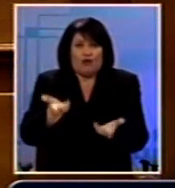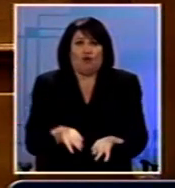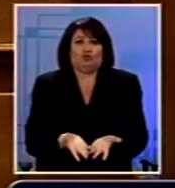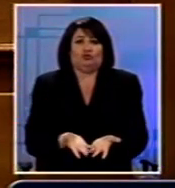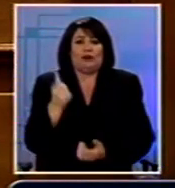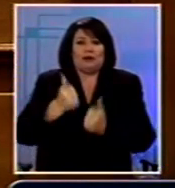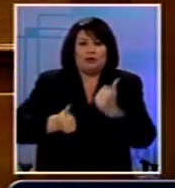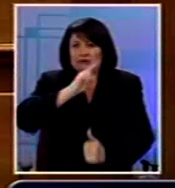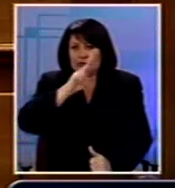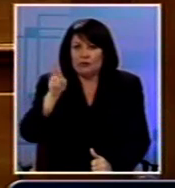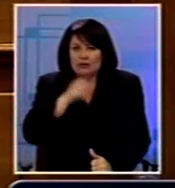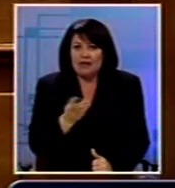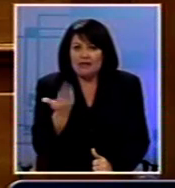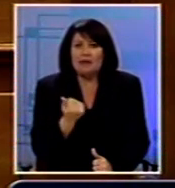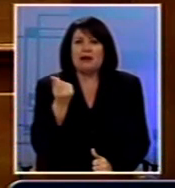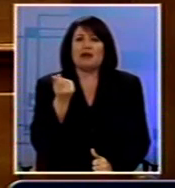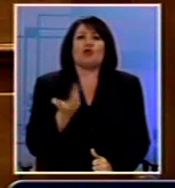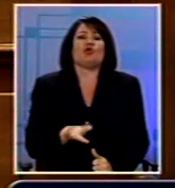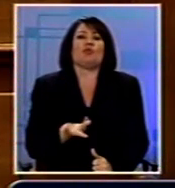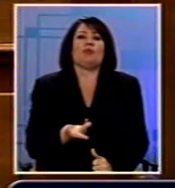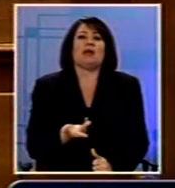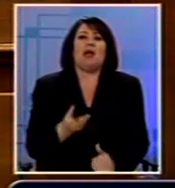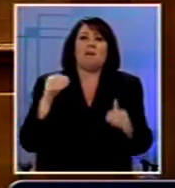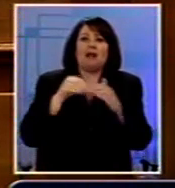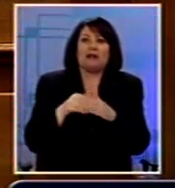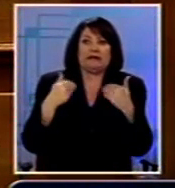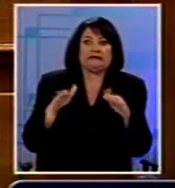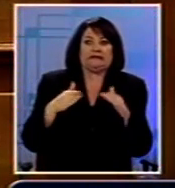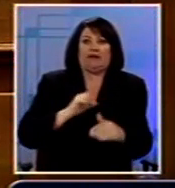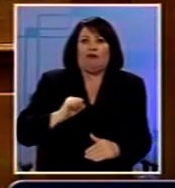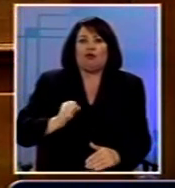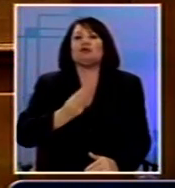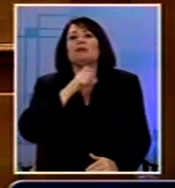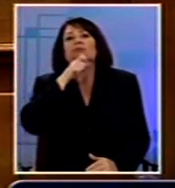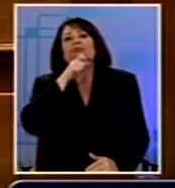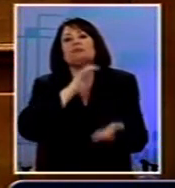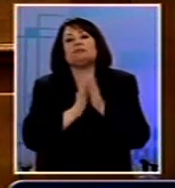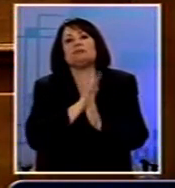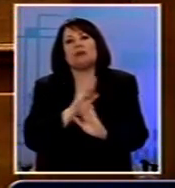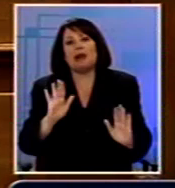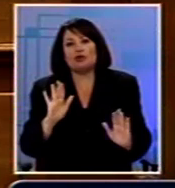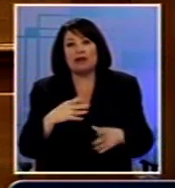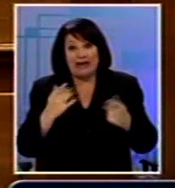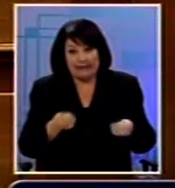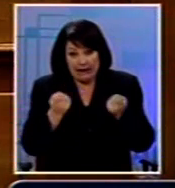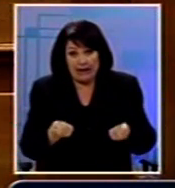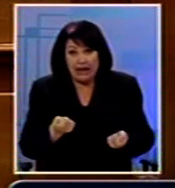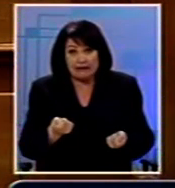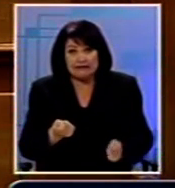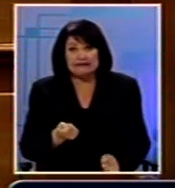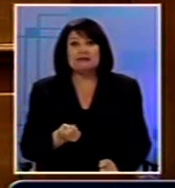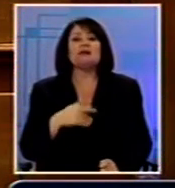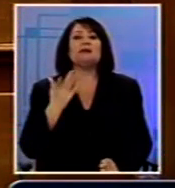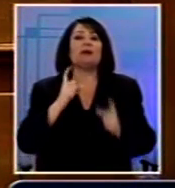την ανταγωνιστικότητα της οικονομίας και όσοι τρόμαζαν τους επενδυτές. Όταν τέτοια κάνεις, γίνεσαι τότε